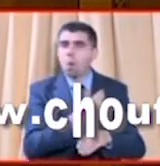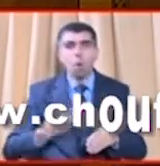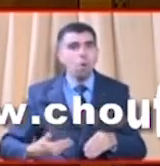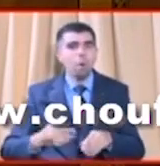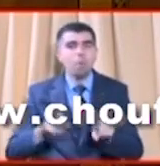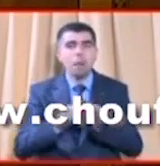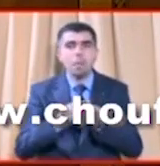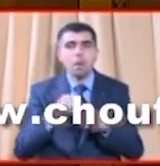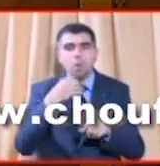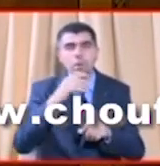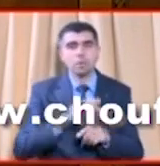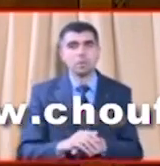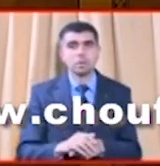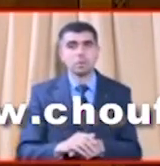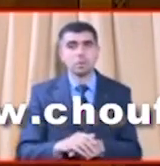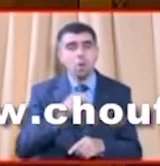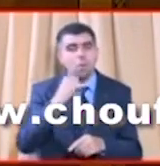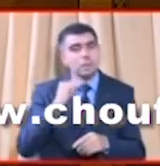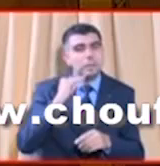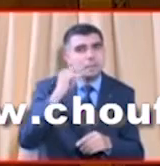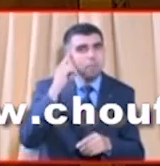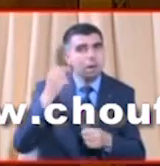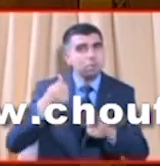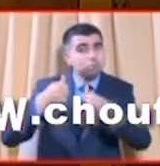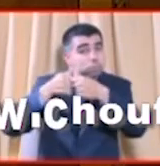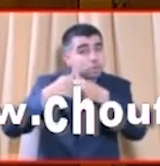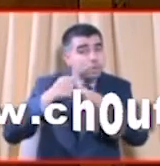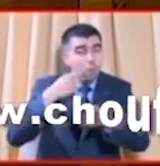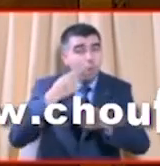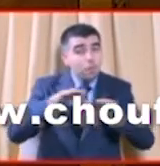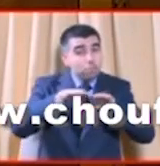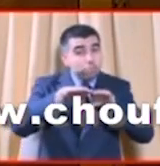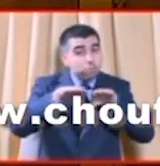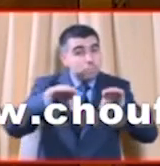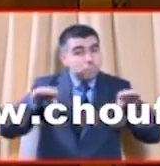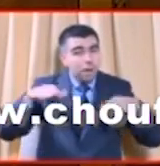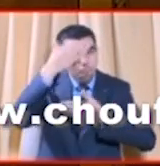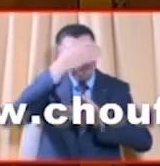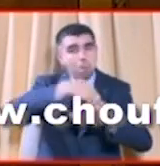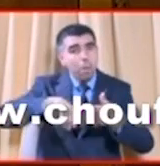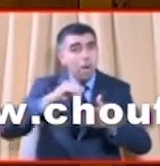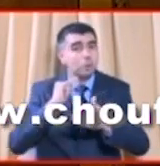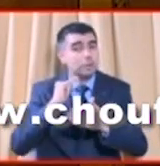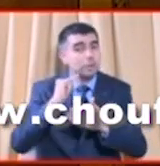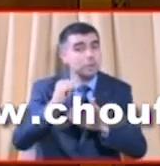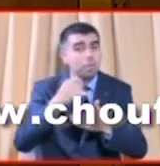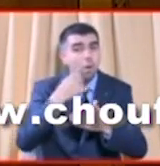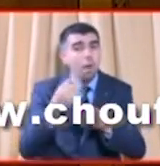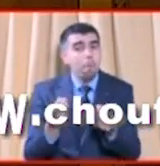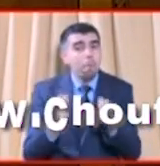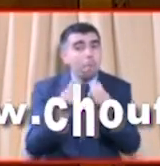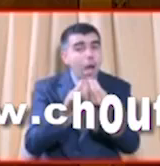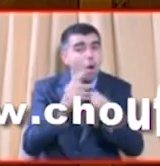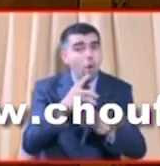يوسف. وهو يعلم علم اليقين أن الاستقرار الذي ينعم به المغرب لا يمكن إدخاله في